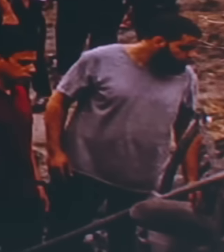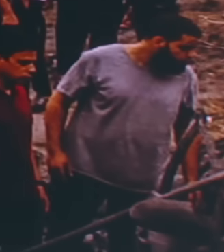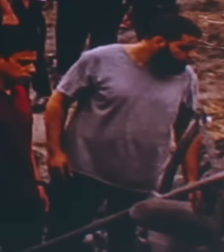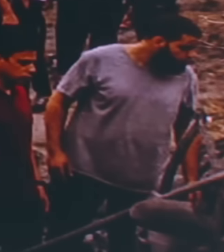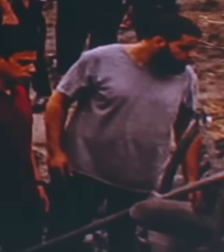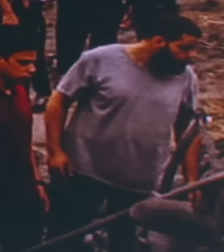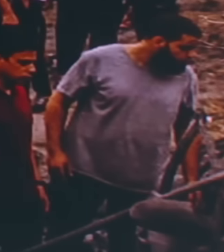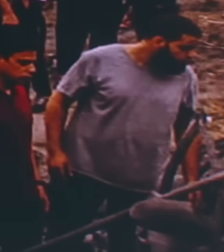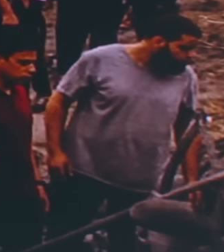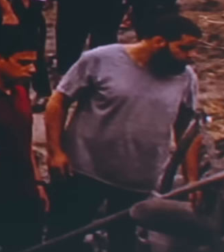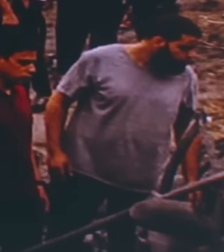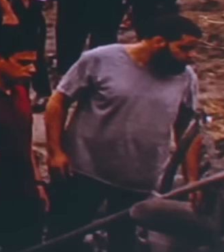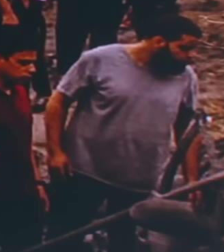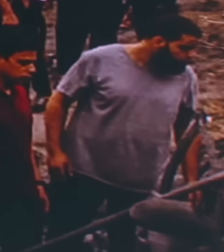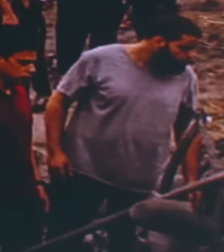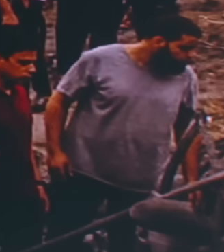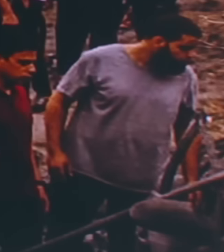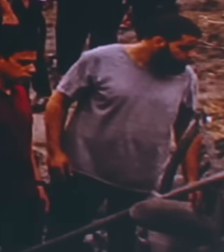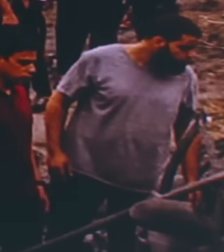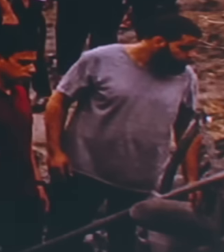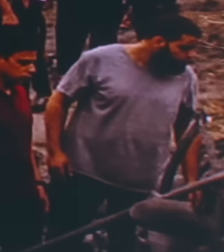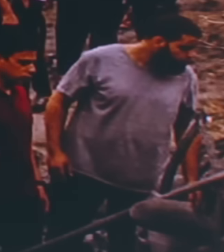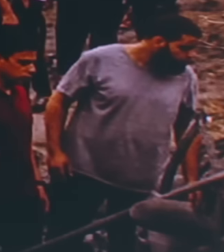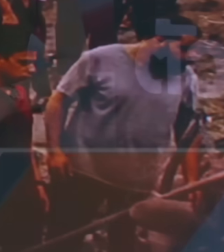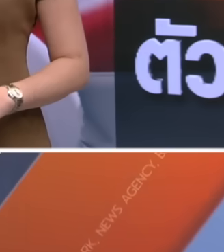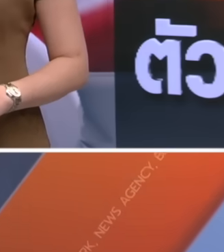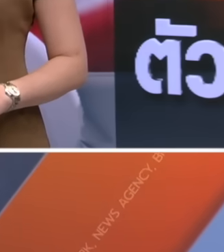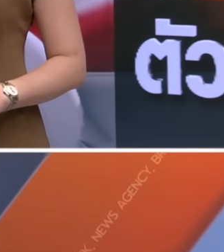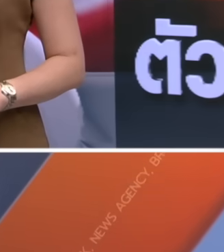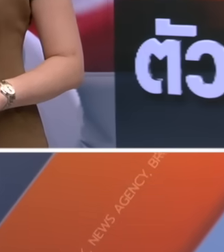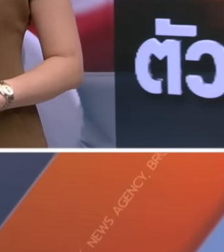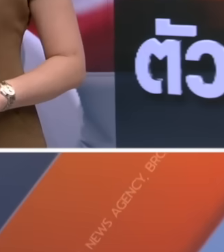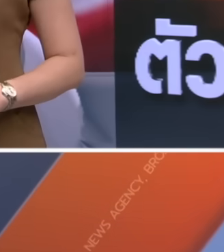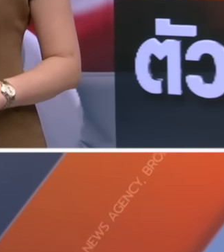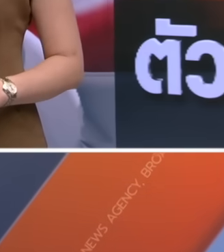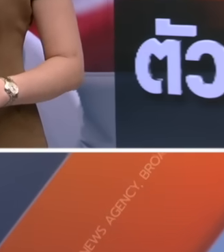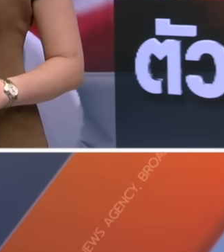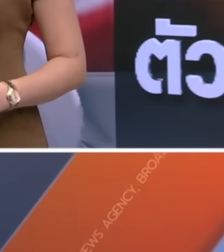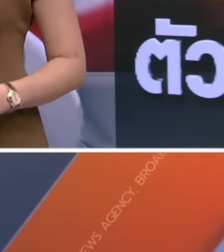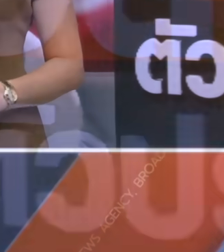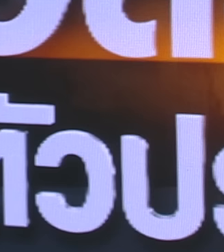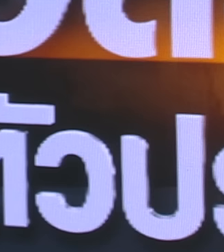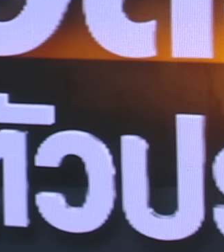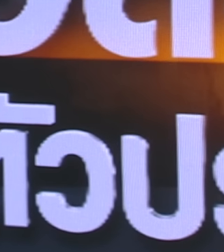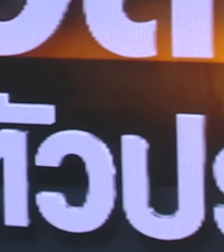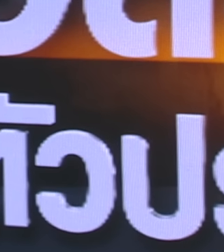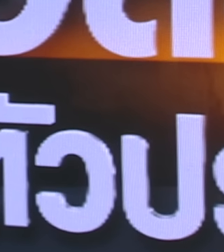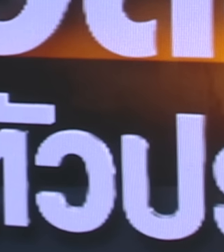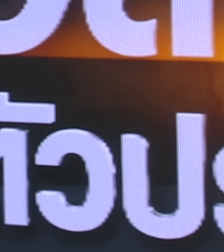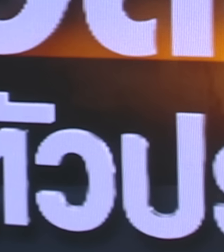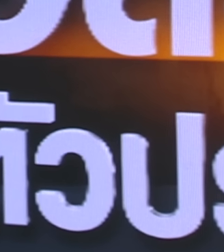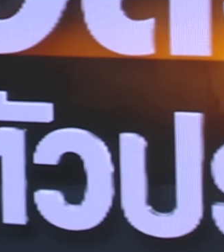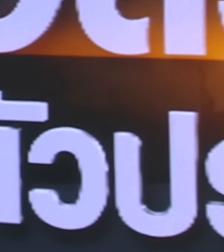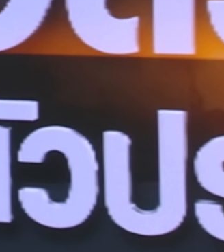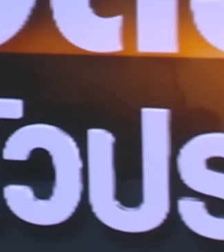นี้แล้วขั้นตอนในการปล่อยตัวประกันเนี่ยจะเป็นอย่างไรติดตามพร้อมกันได้กับพี่ลิซ่าเลยครับขอบคุณค่ะคุณนิวคุณผู้ชมคะนอกเหนือจากนโยบาย